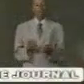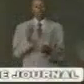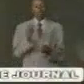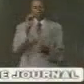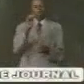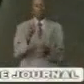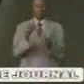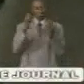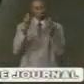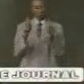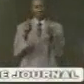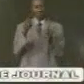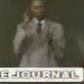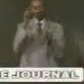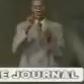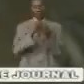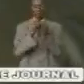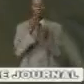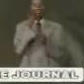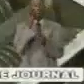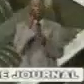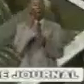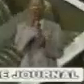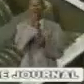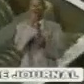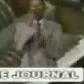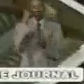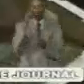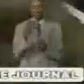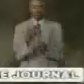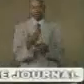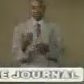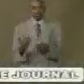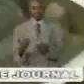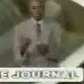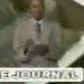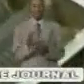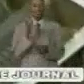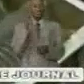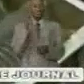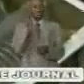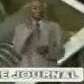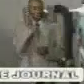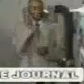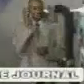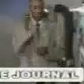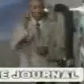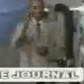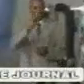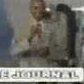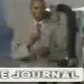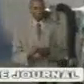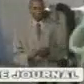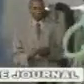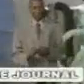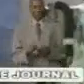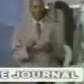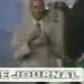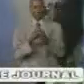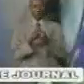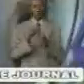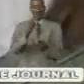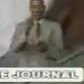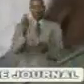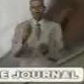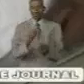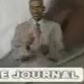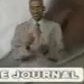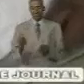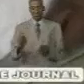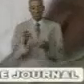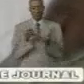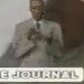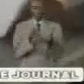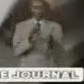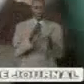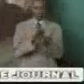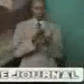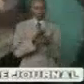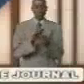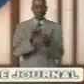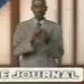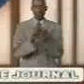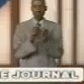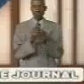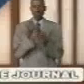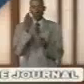enfants. En Afrique, il faut compter aussi le Kenya, la République sud-africaine et la Tanzanie qui s'occupent beaucoup des